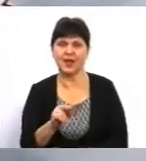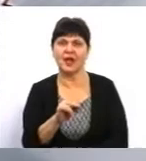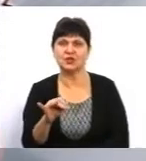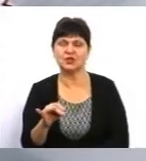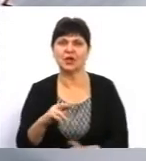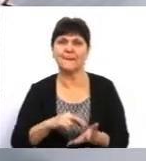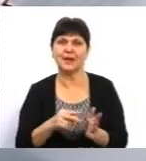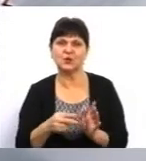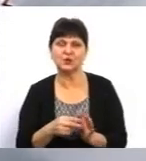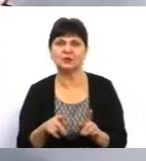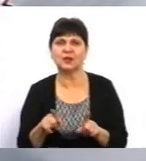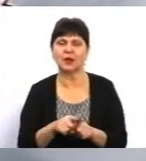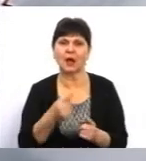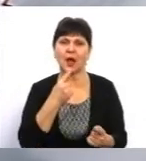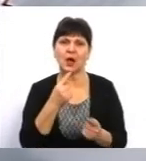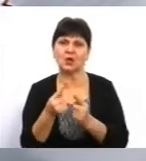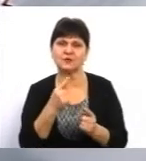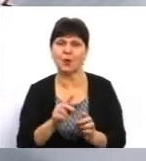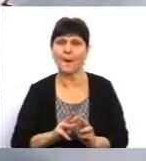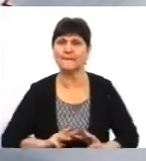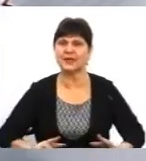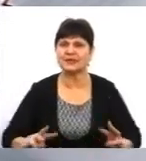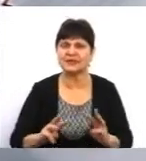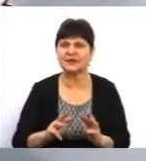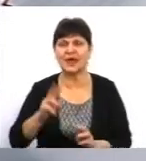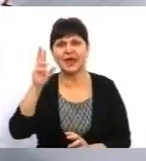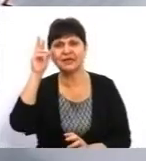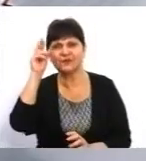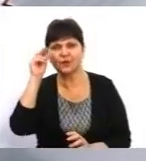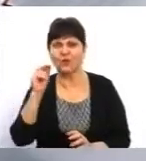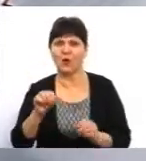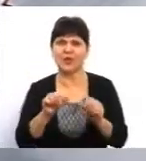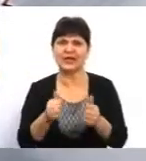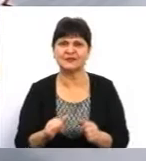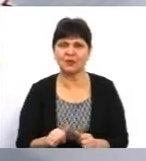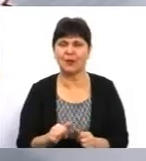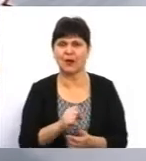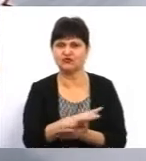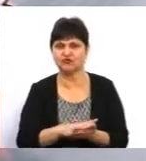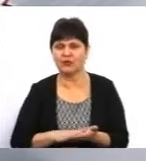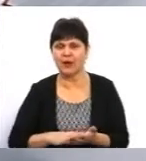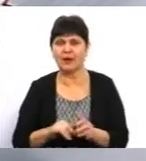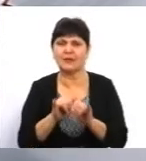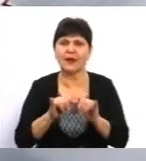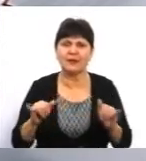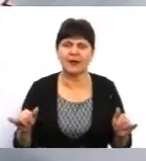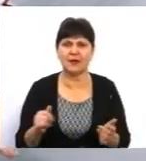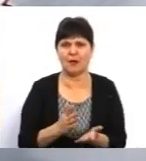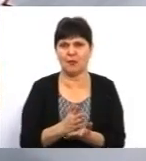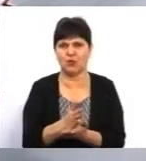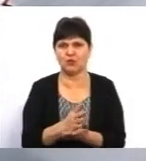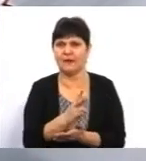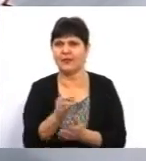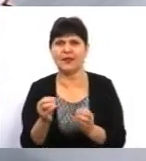йдуть такі розмови в Міністерстві цифрової трансформації з часом і надалі розширювати ось цей пакет послуг не 10,